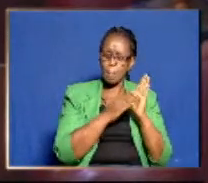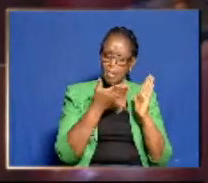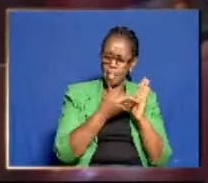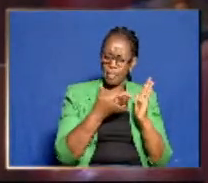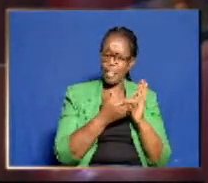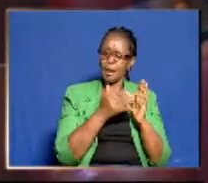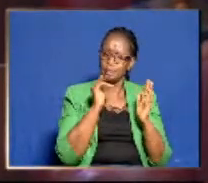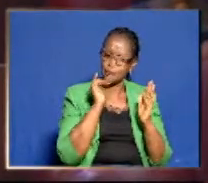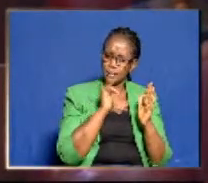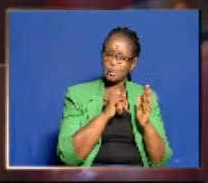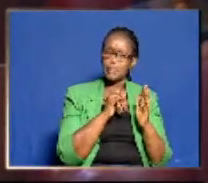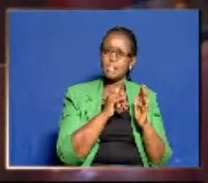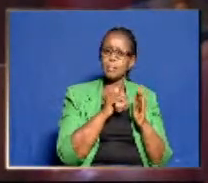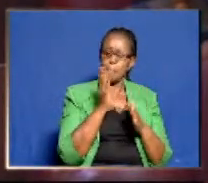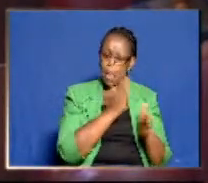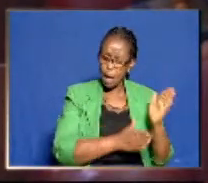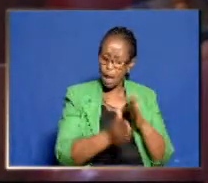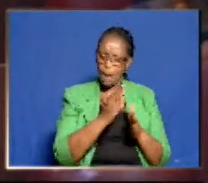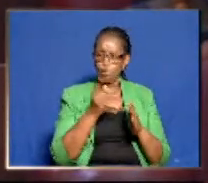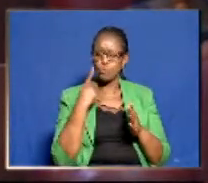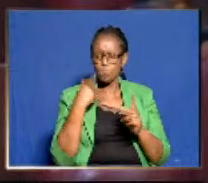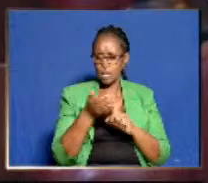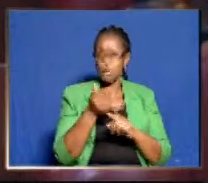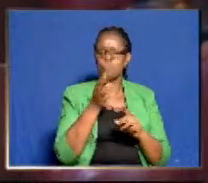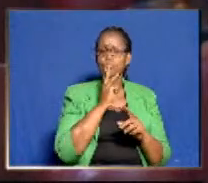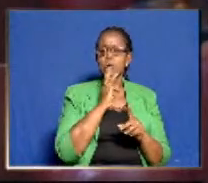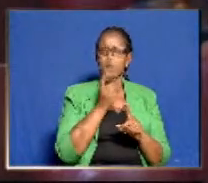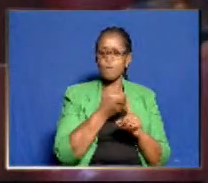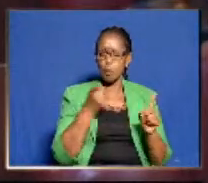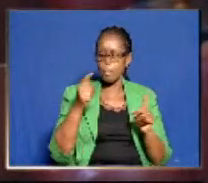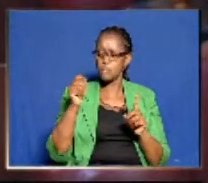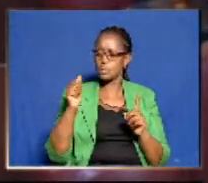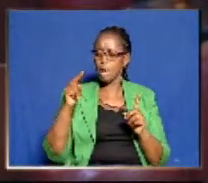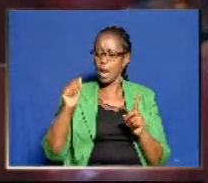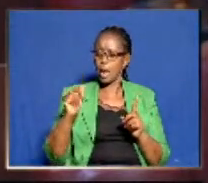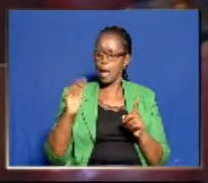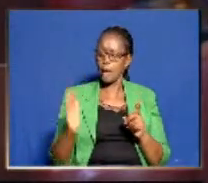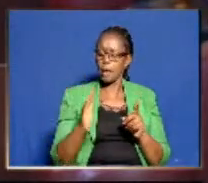ya kuvuta maji kutoka Tana Delta,